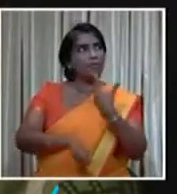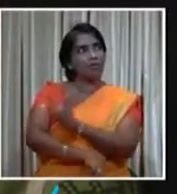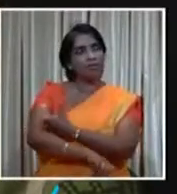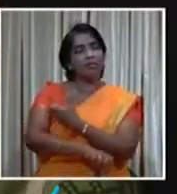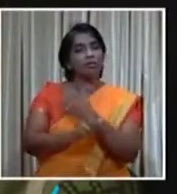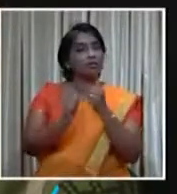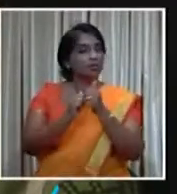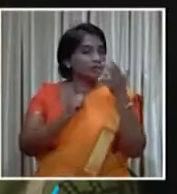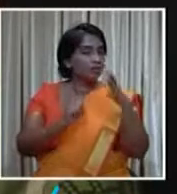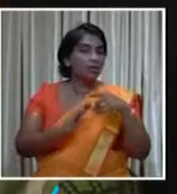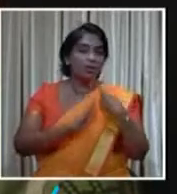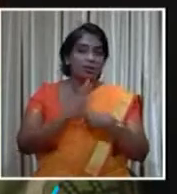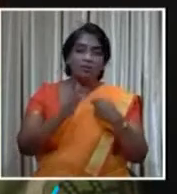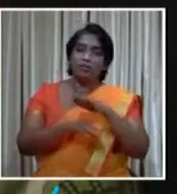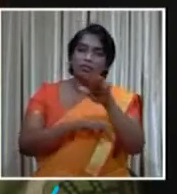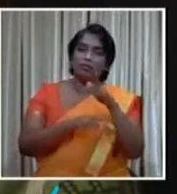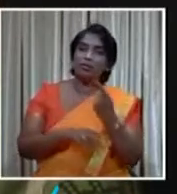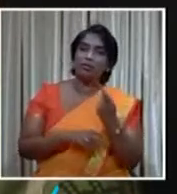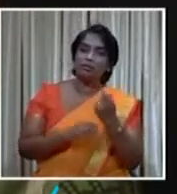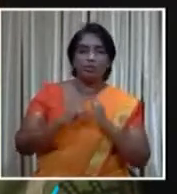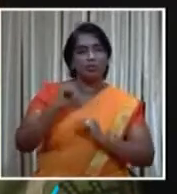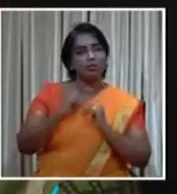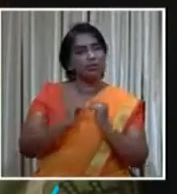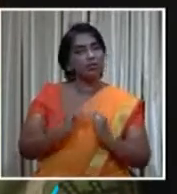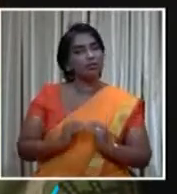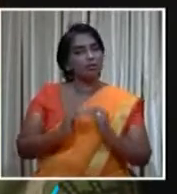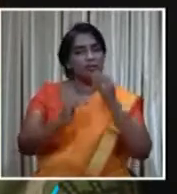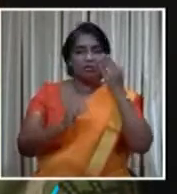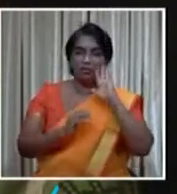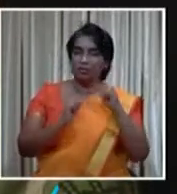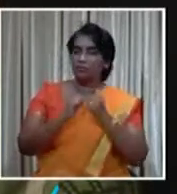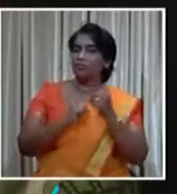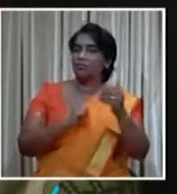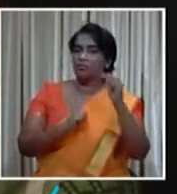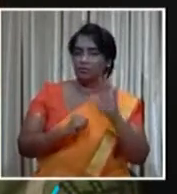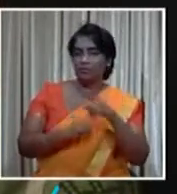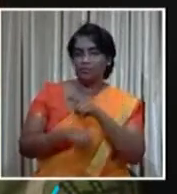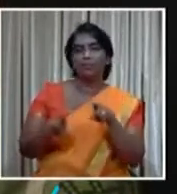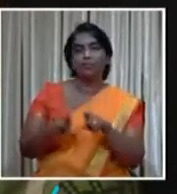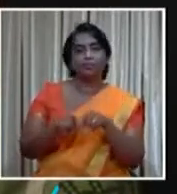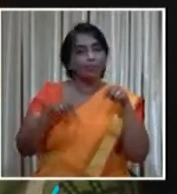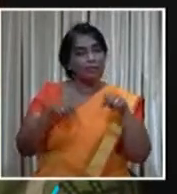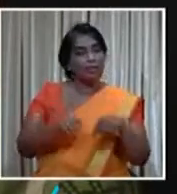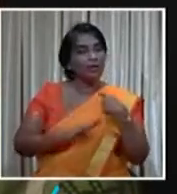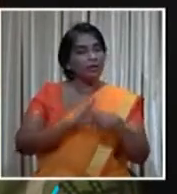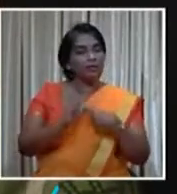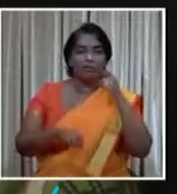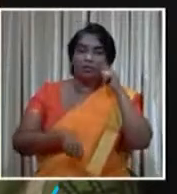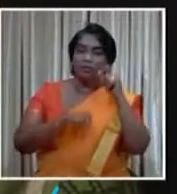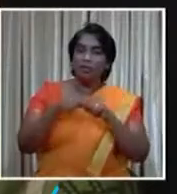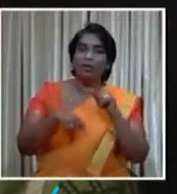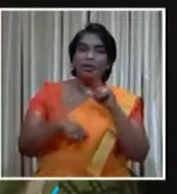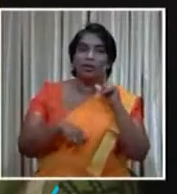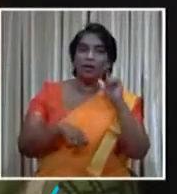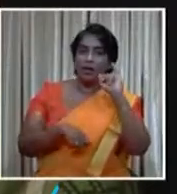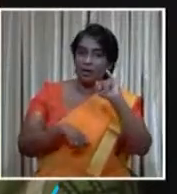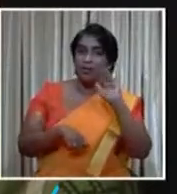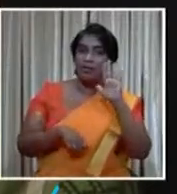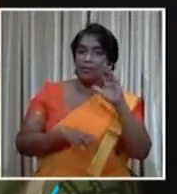කරණය කර රටේ සමාජ ආර්ථික ක්‍රියාකාරකම් සාමාන්‍ය තත්ත්වයට පත් කිරීමයි. අද රටේ ජනගහනයෙන්